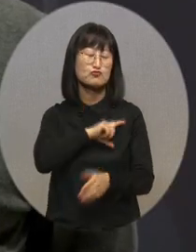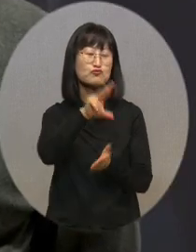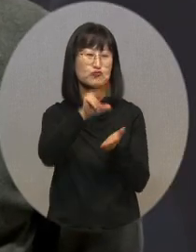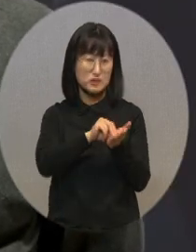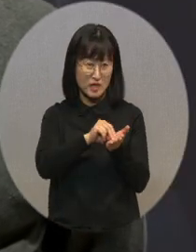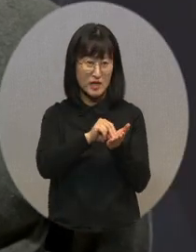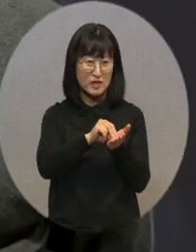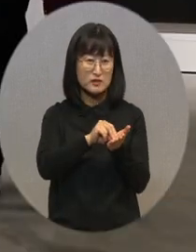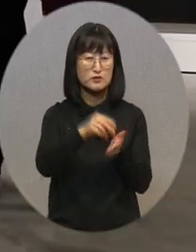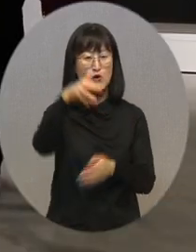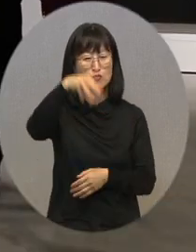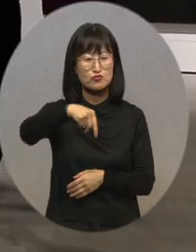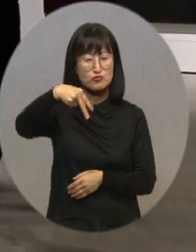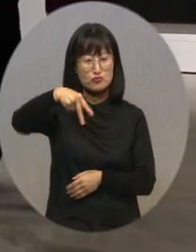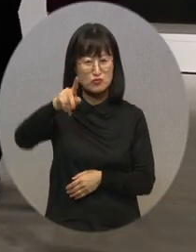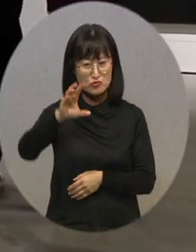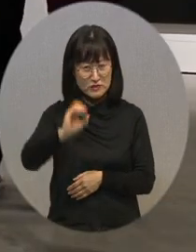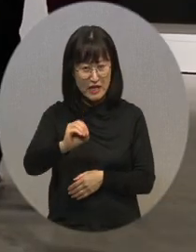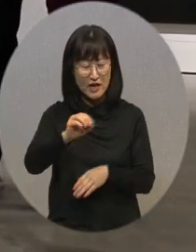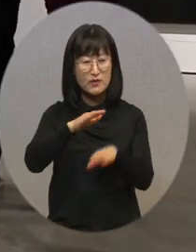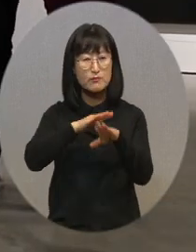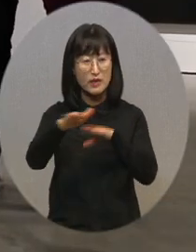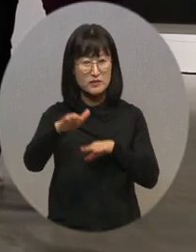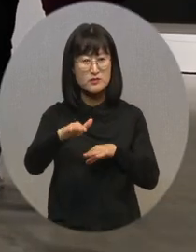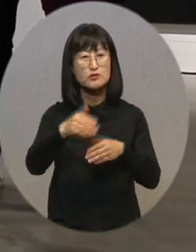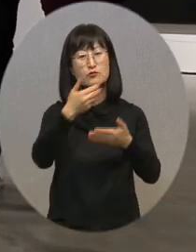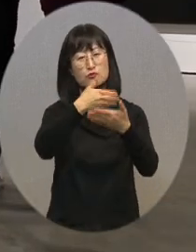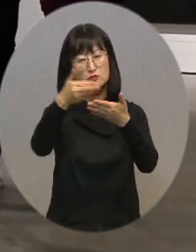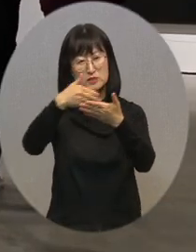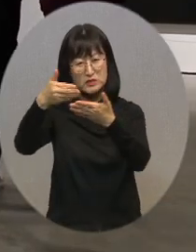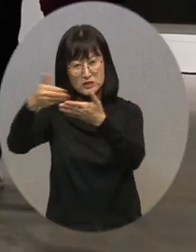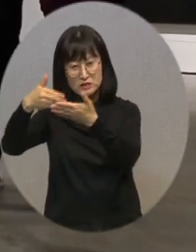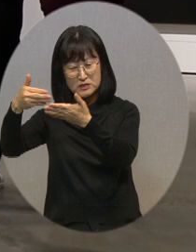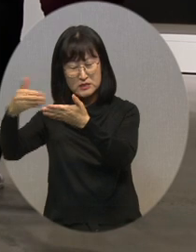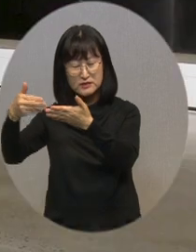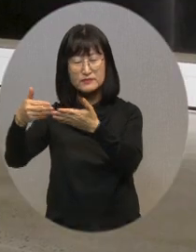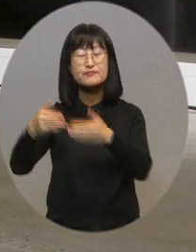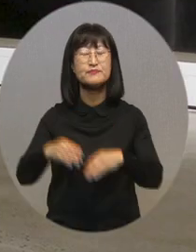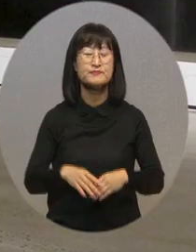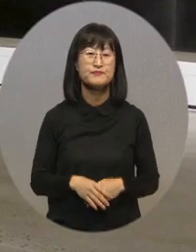작업으로 자신만의 독창적인 회화 세계를 구축했습니다.